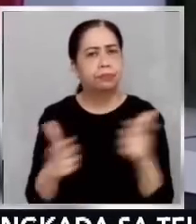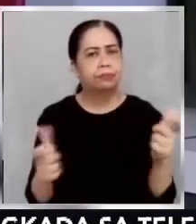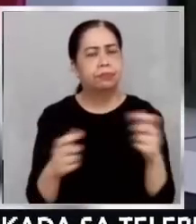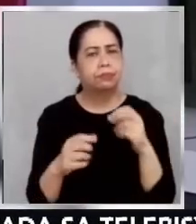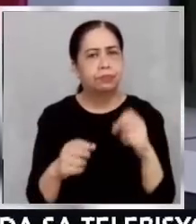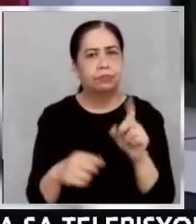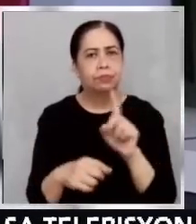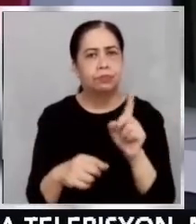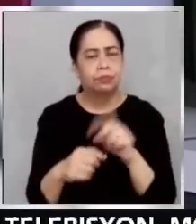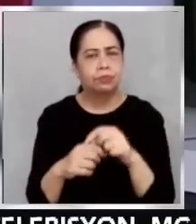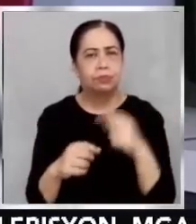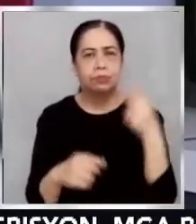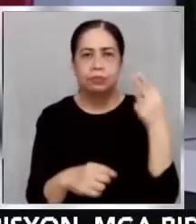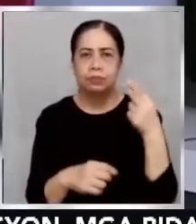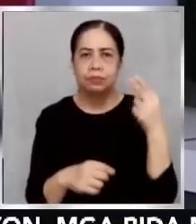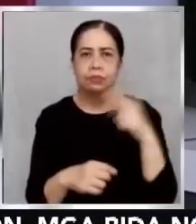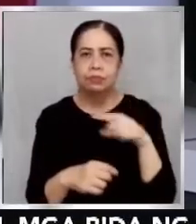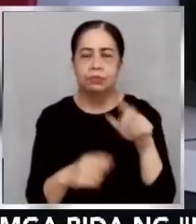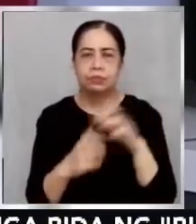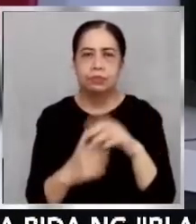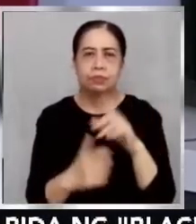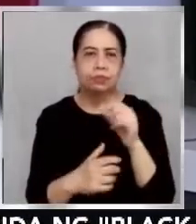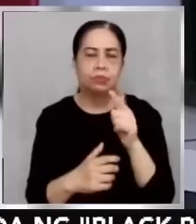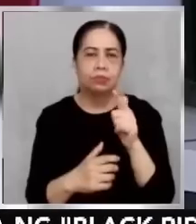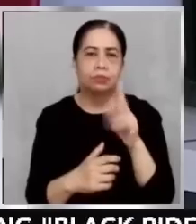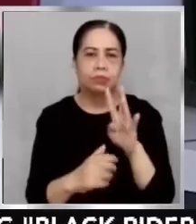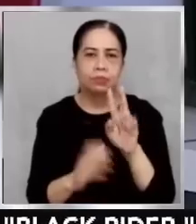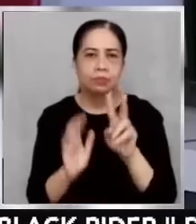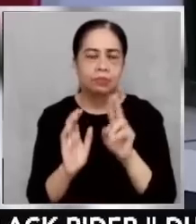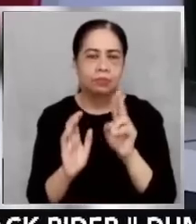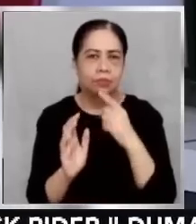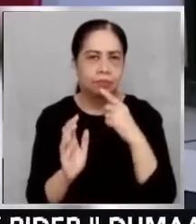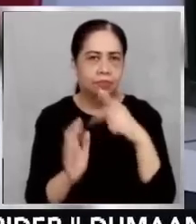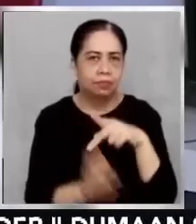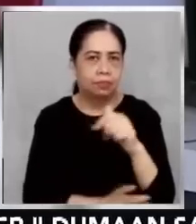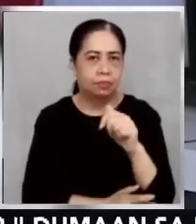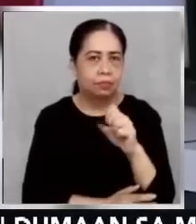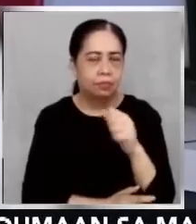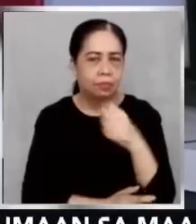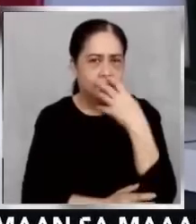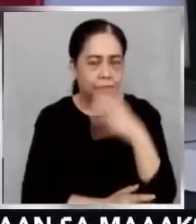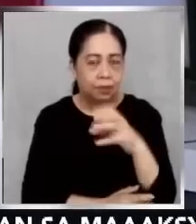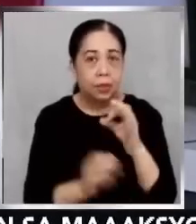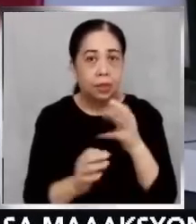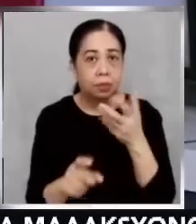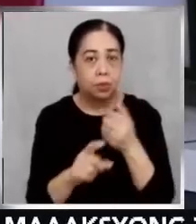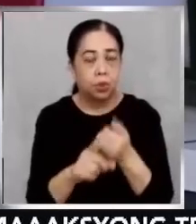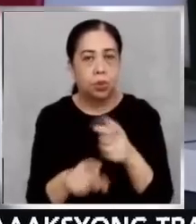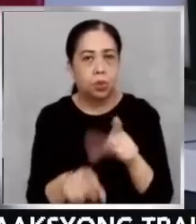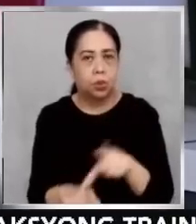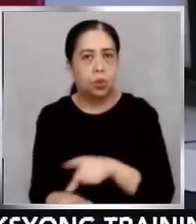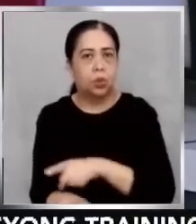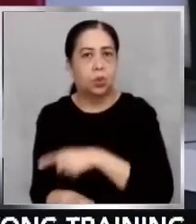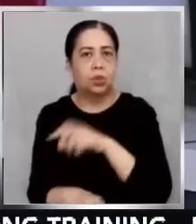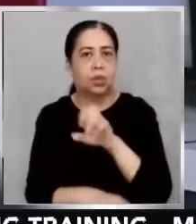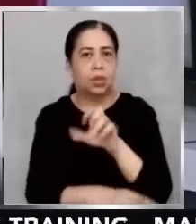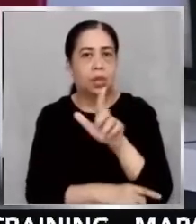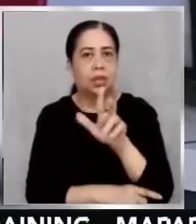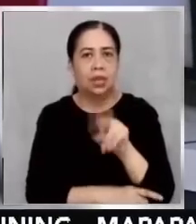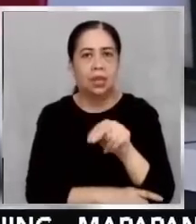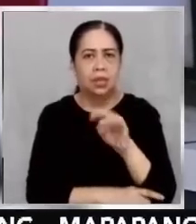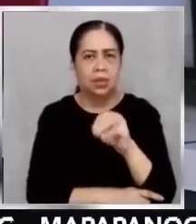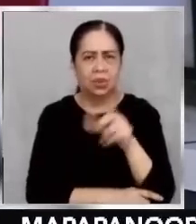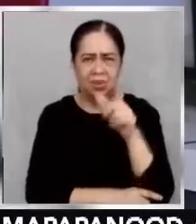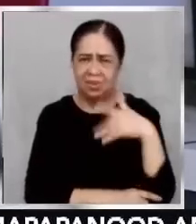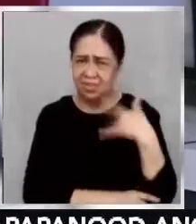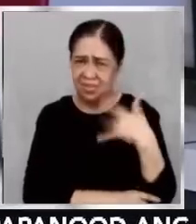sa kasaysayan ang taong 2024 ayon sa PAGASA kung hahabang epekto po ng El Nino. Ngayon naman, ako parang tag-init ang